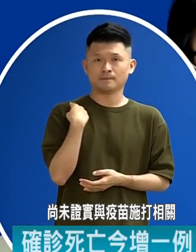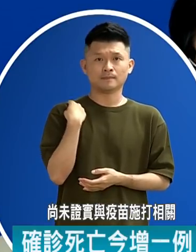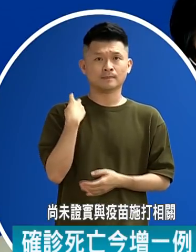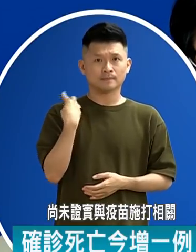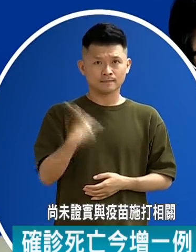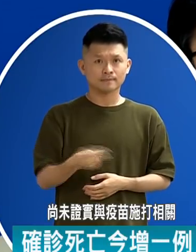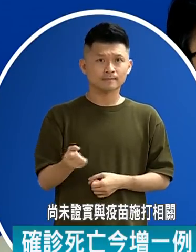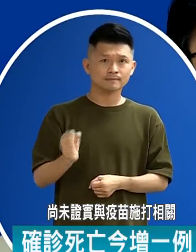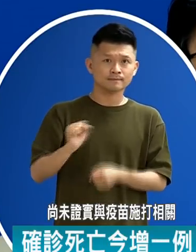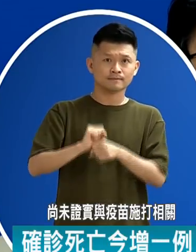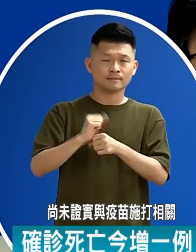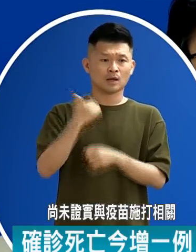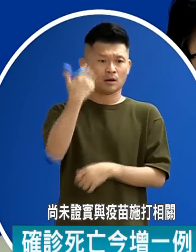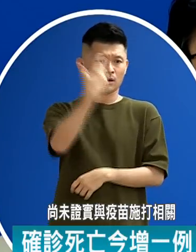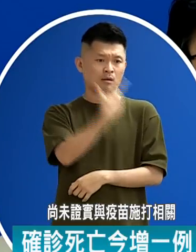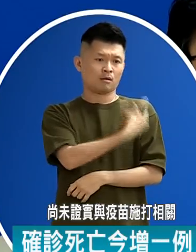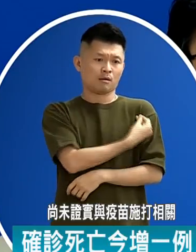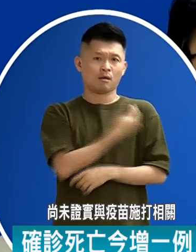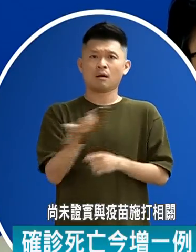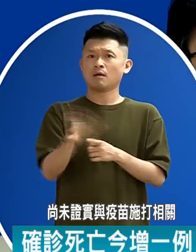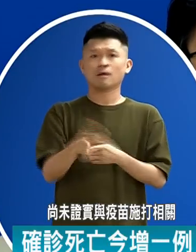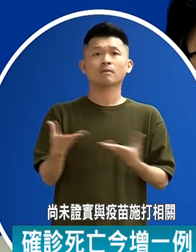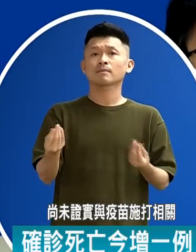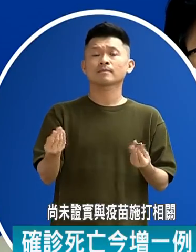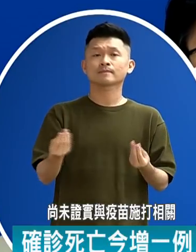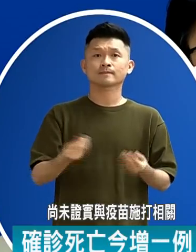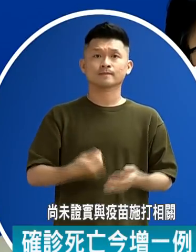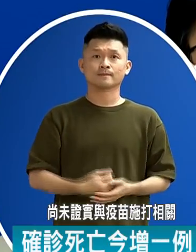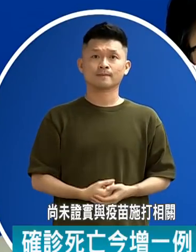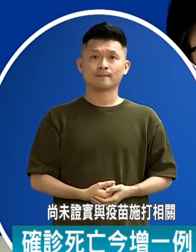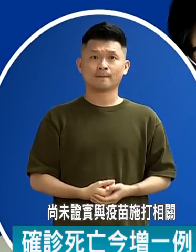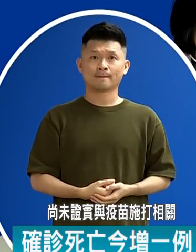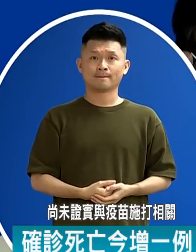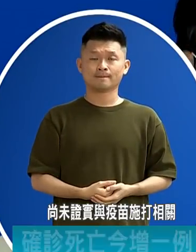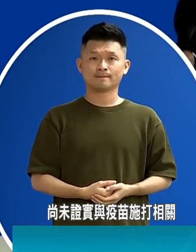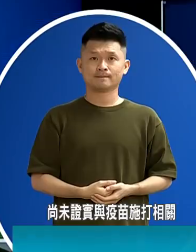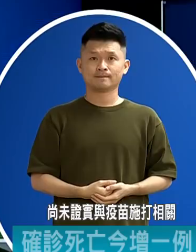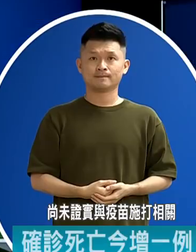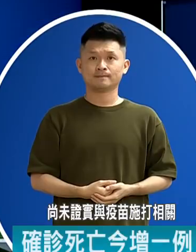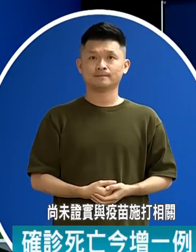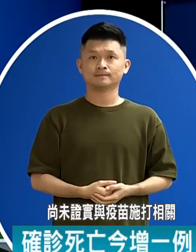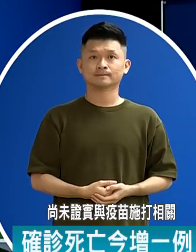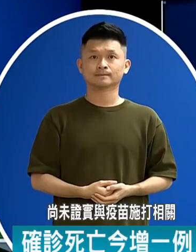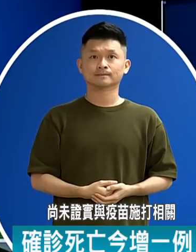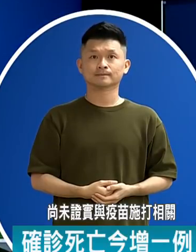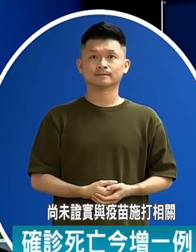新增这个高端疫苗接种后发生死亡的一个不良事件啊。以上。